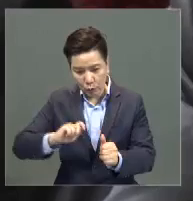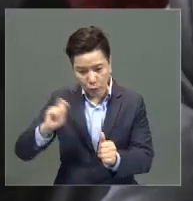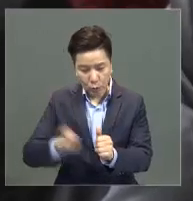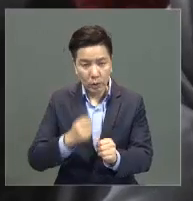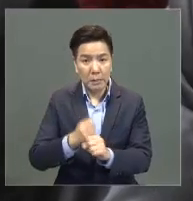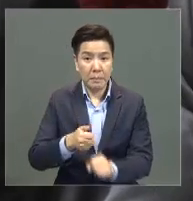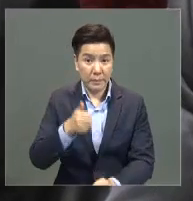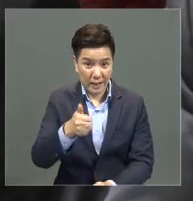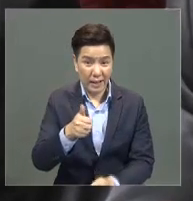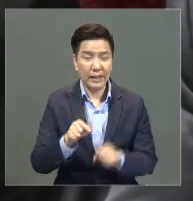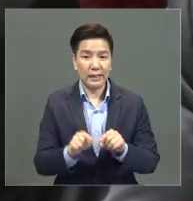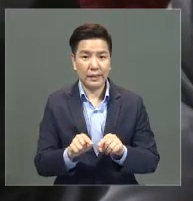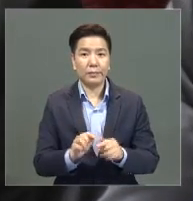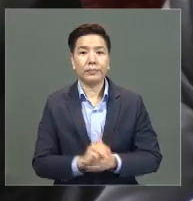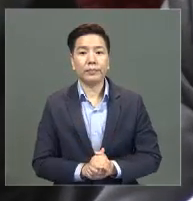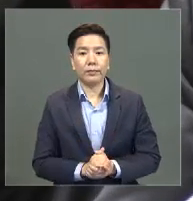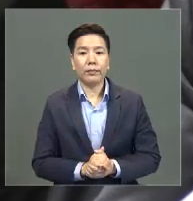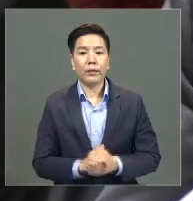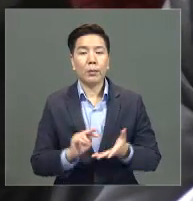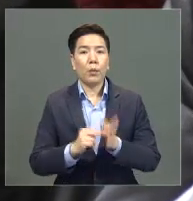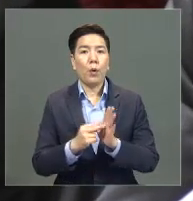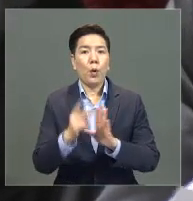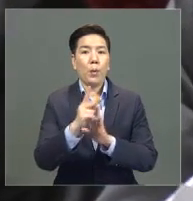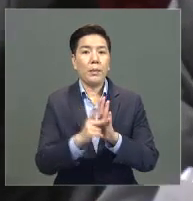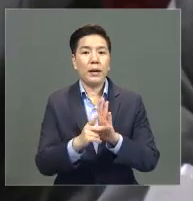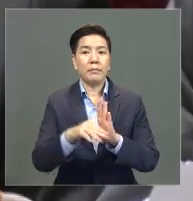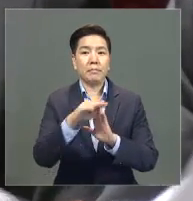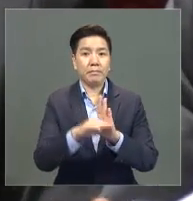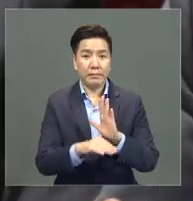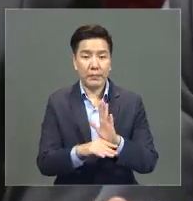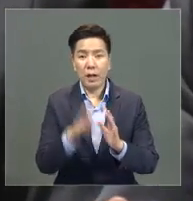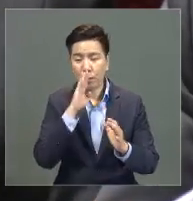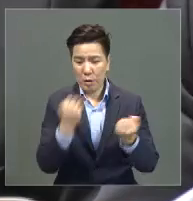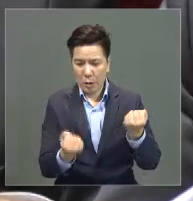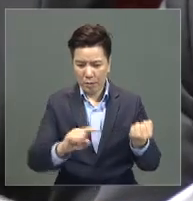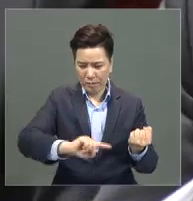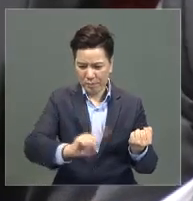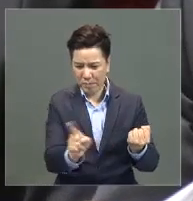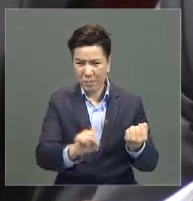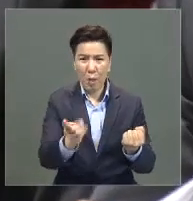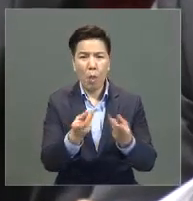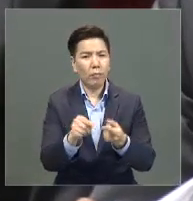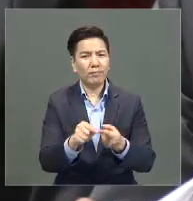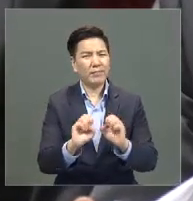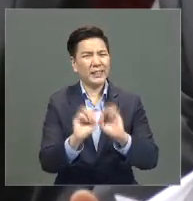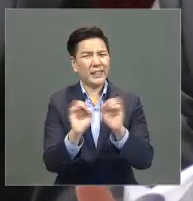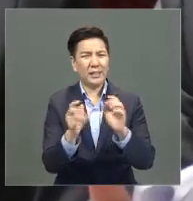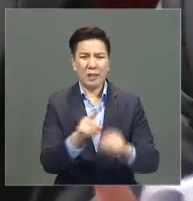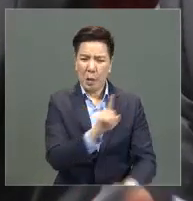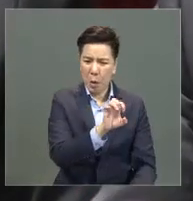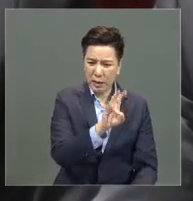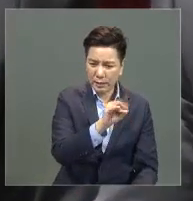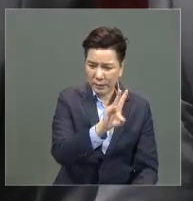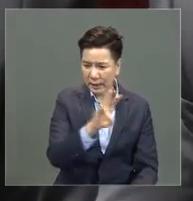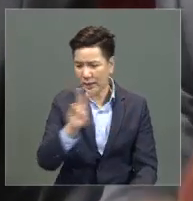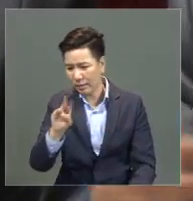นได้นี่คือหลักกฎหมายเมื่อความเร็วมันยังไม่นิ่งอย่างที่ผมเล่าให้ฟังพี่น้อง